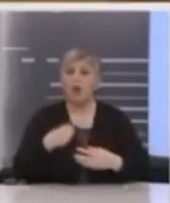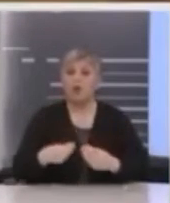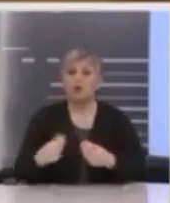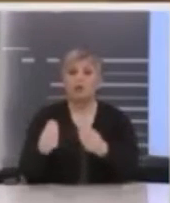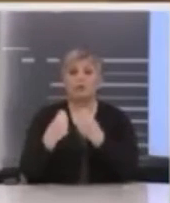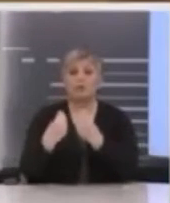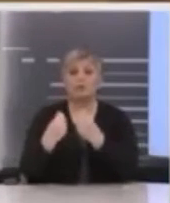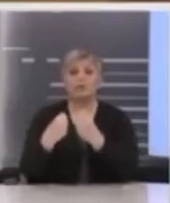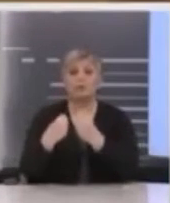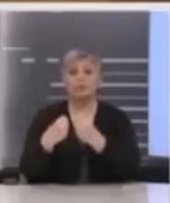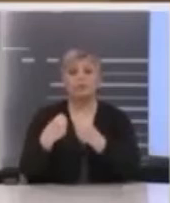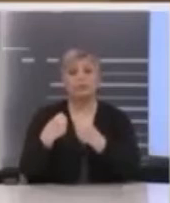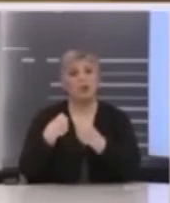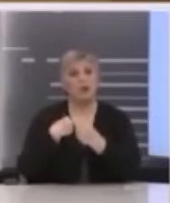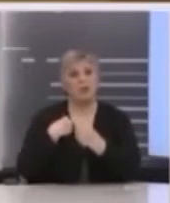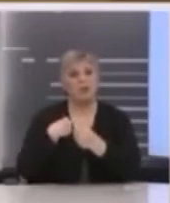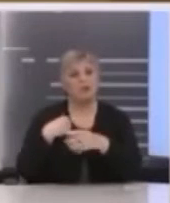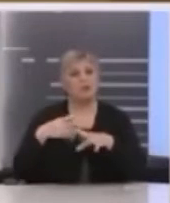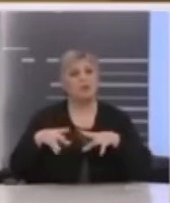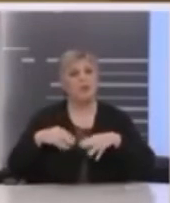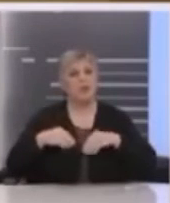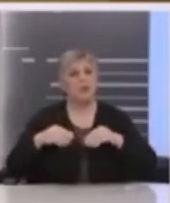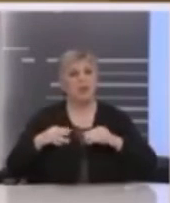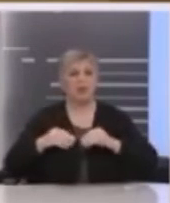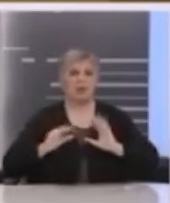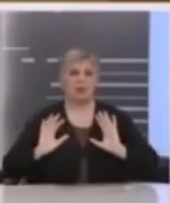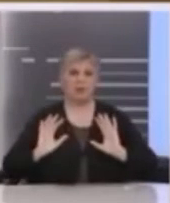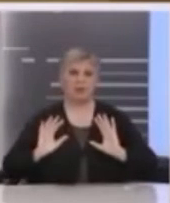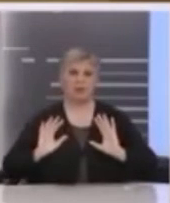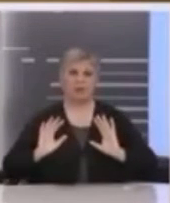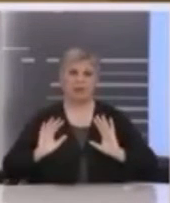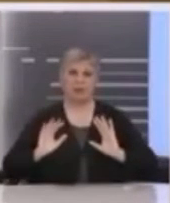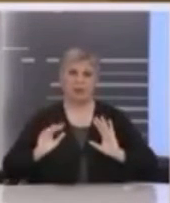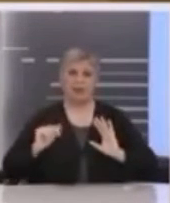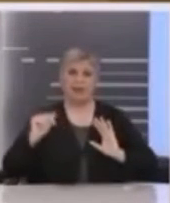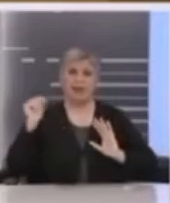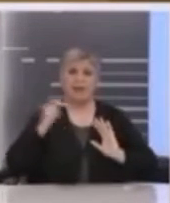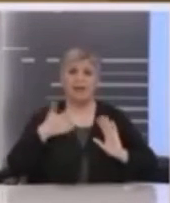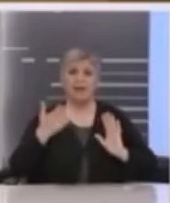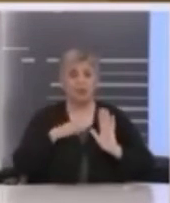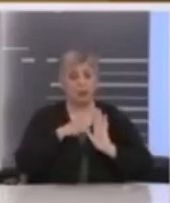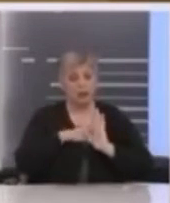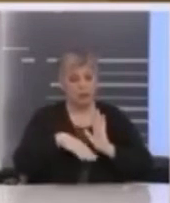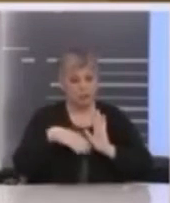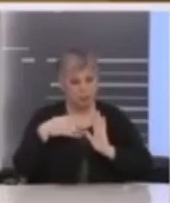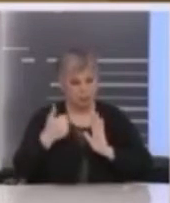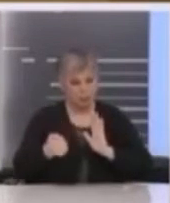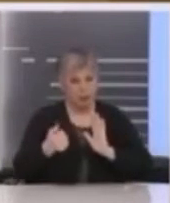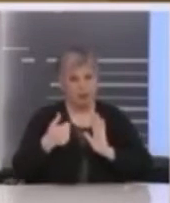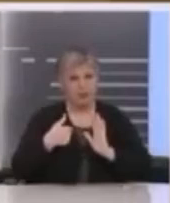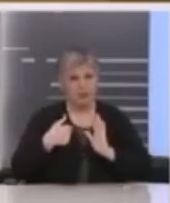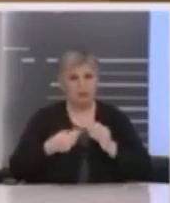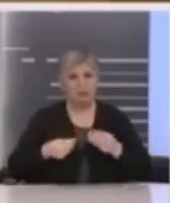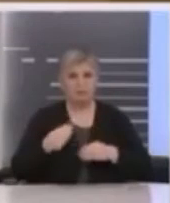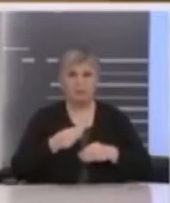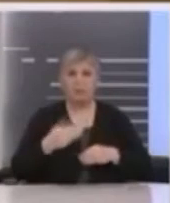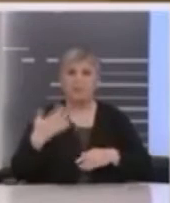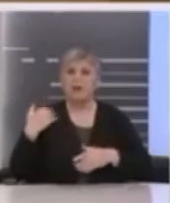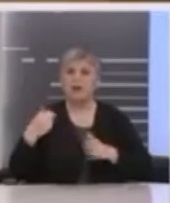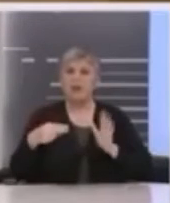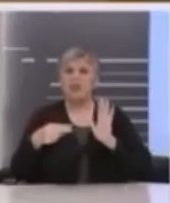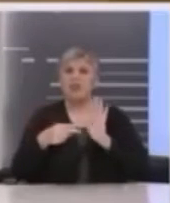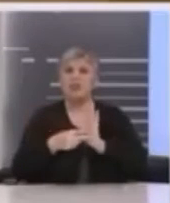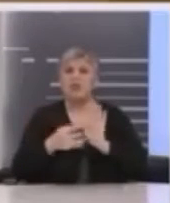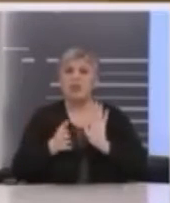απαιτεί ο κανονισμός του σχολείου. Δείτε τους αριθμούς του 2016 που είναι